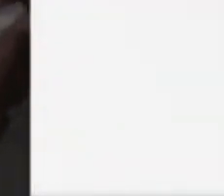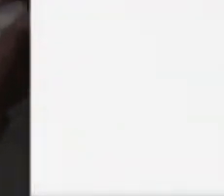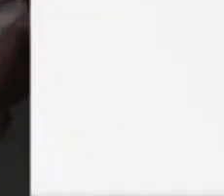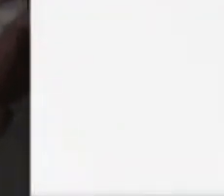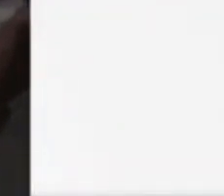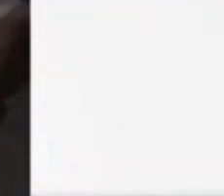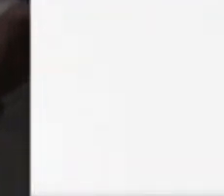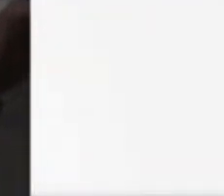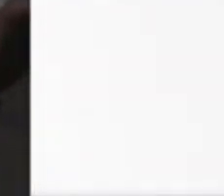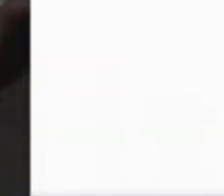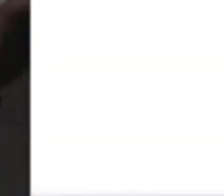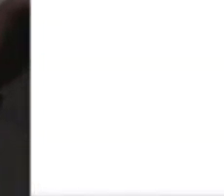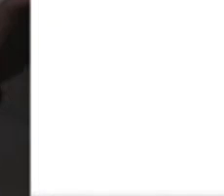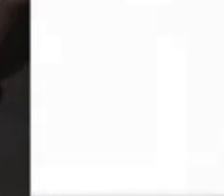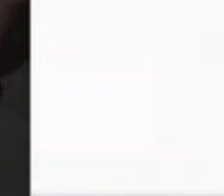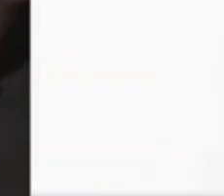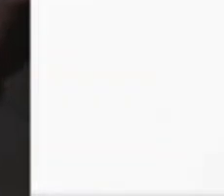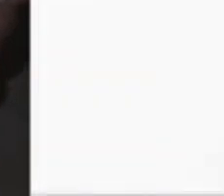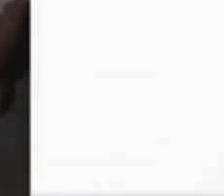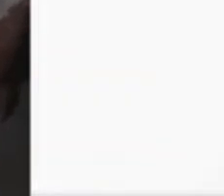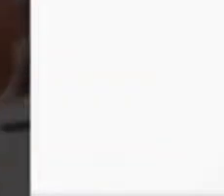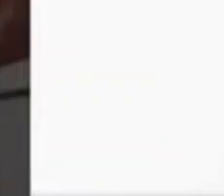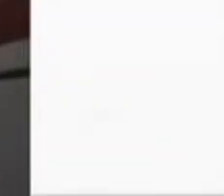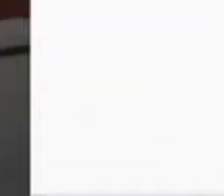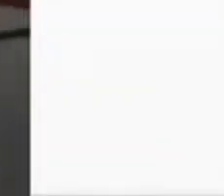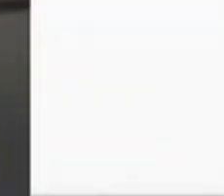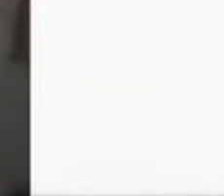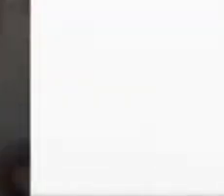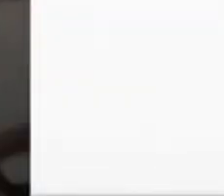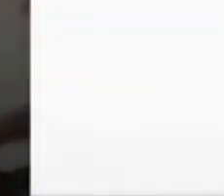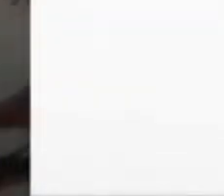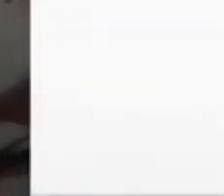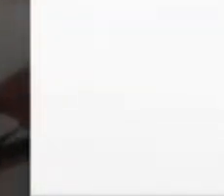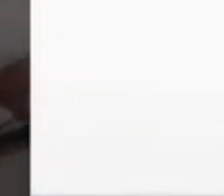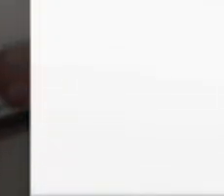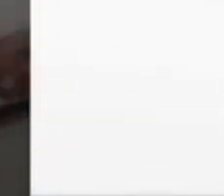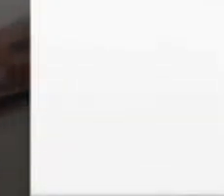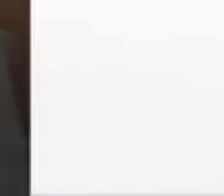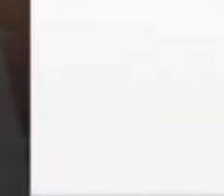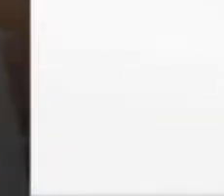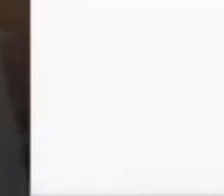وأنواع شتى مختلفة من القرابين سواء اللحوم والطيور والأواني.